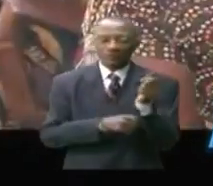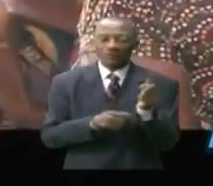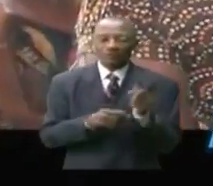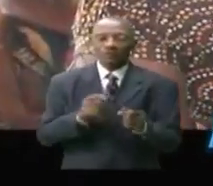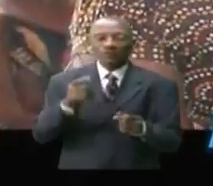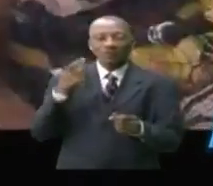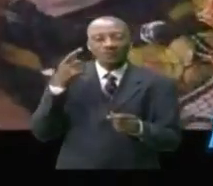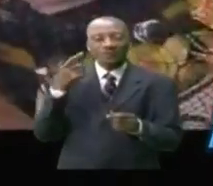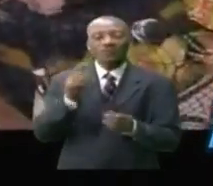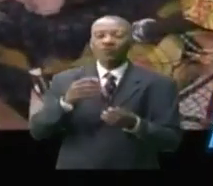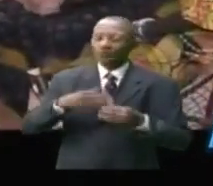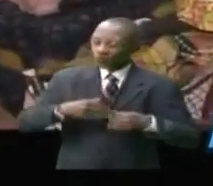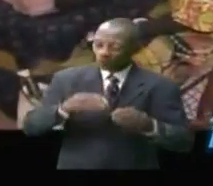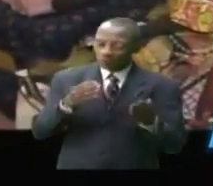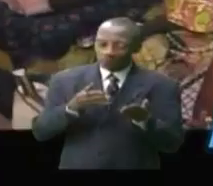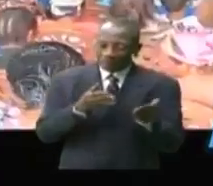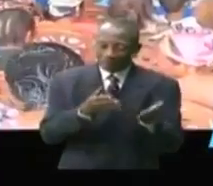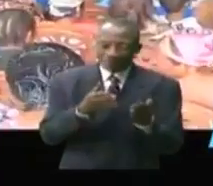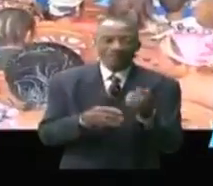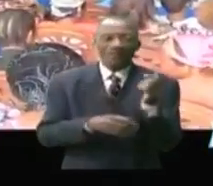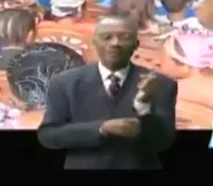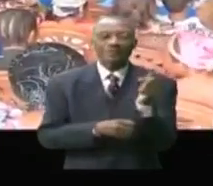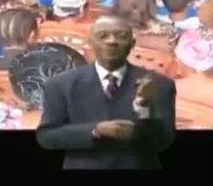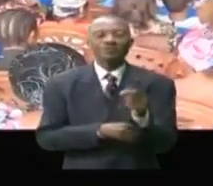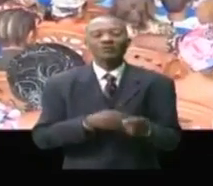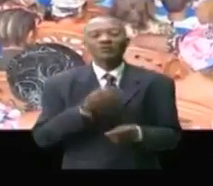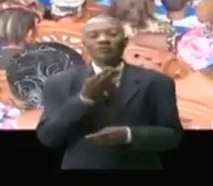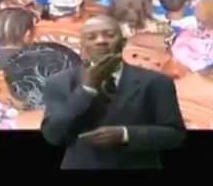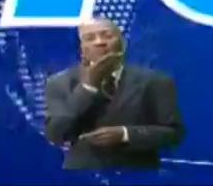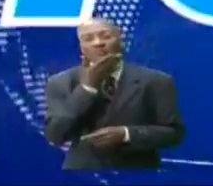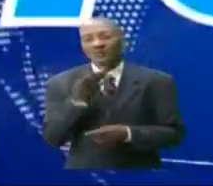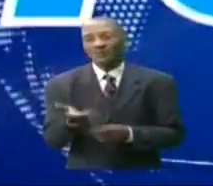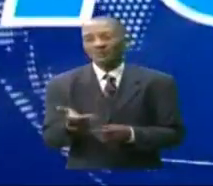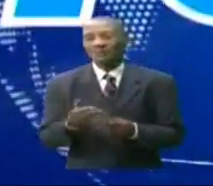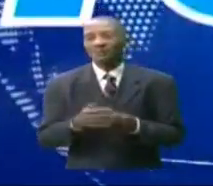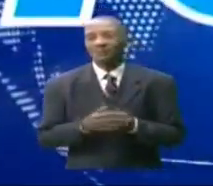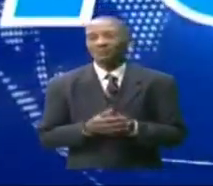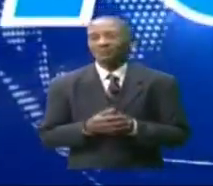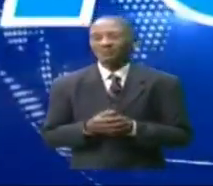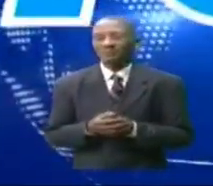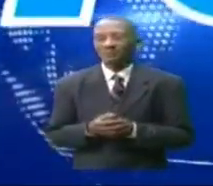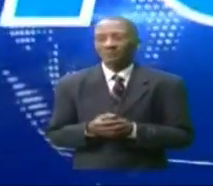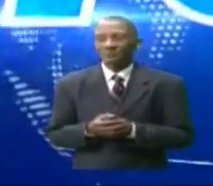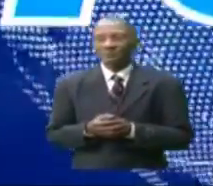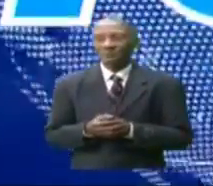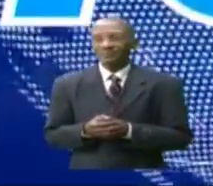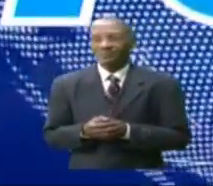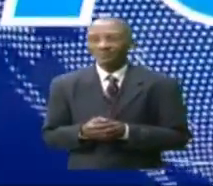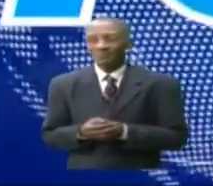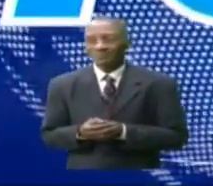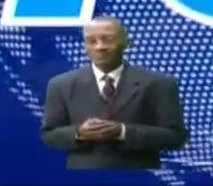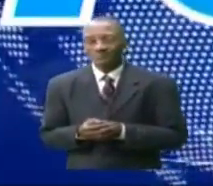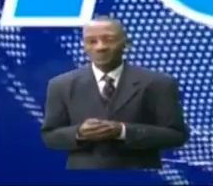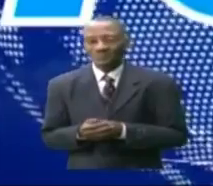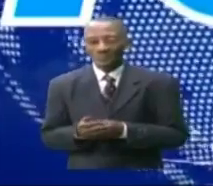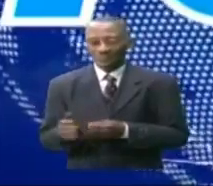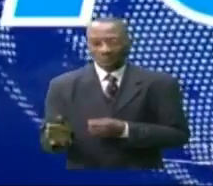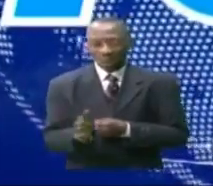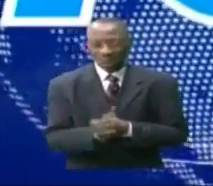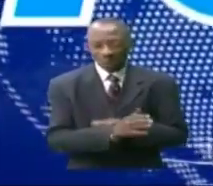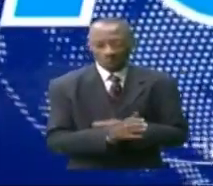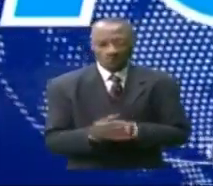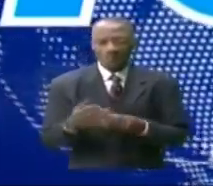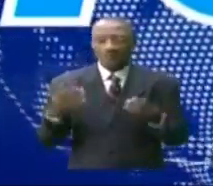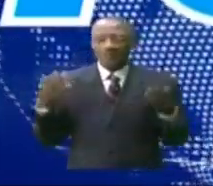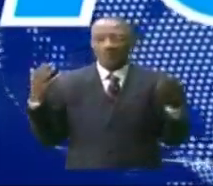tant financièrement que matériellement avec ses grands-parents. De l'eau potable pour les familles de Kisanso,